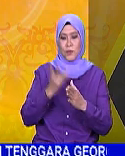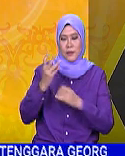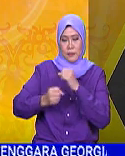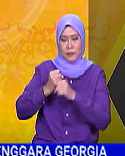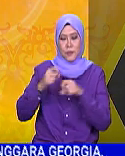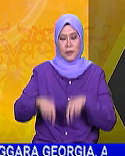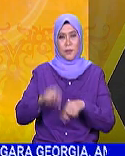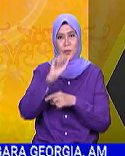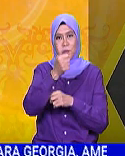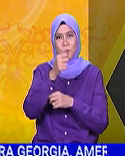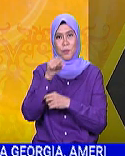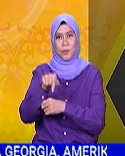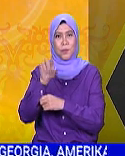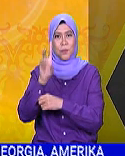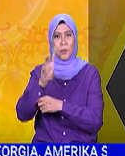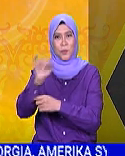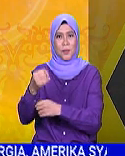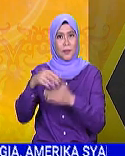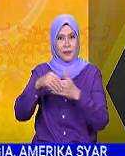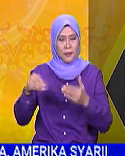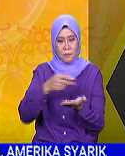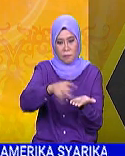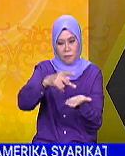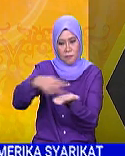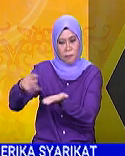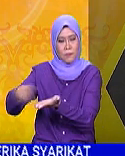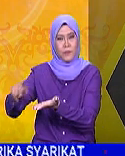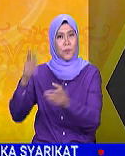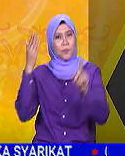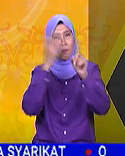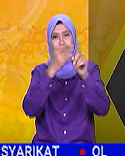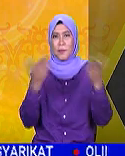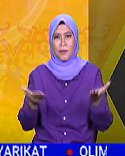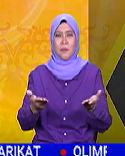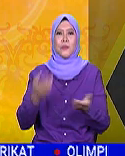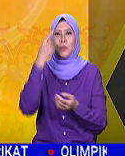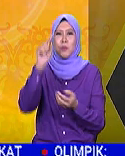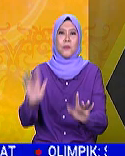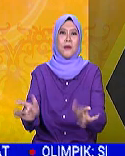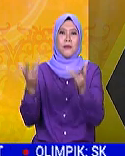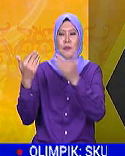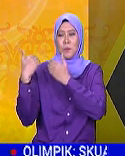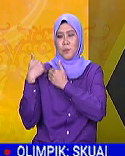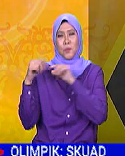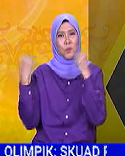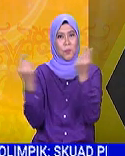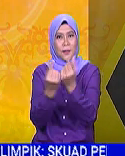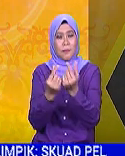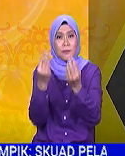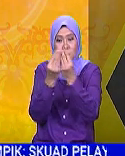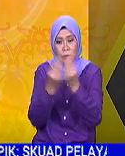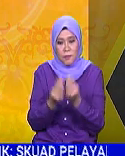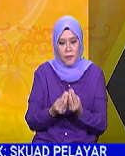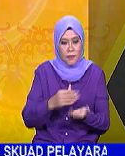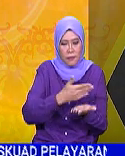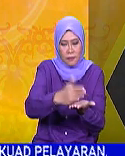tahun ini sebanyak 10 perbulan 7juta Ringgit dibelanjakan bagi tujuan meringankan beban golongan terjejas dan jumlah tersebut